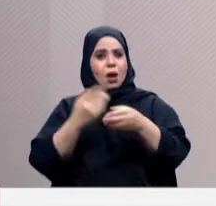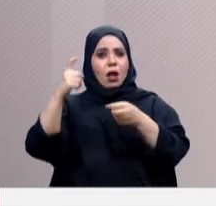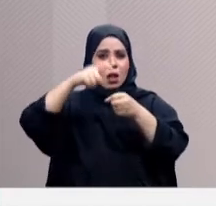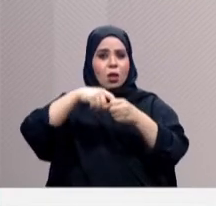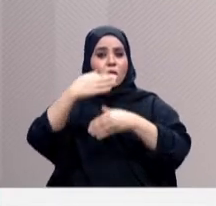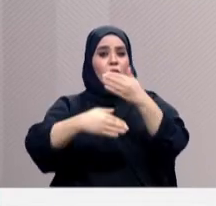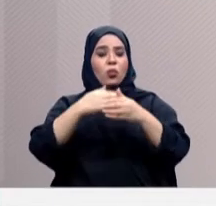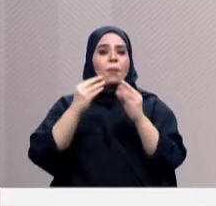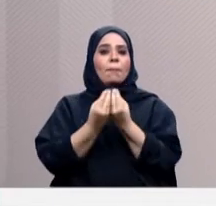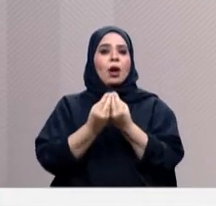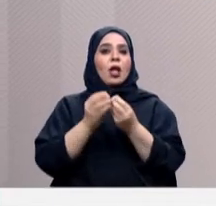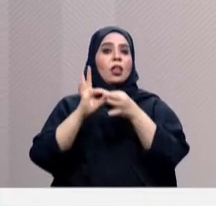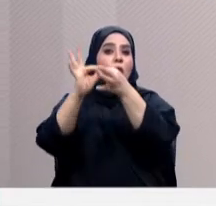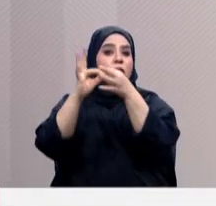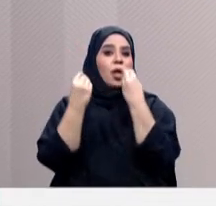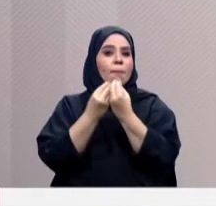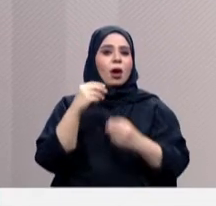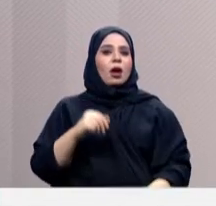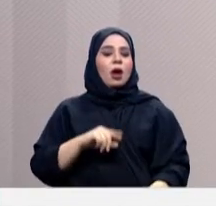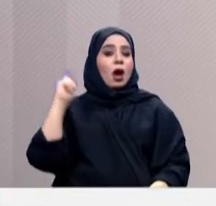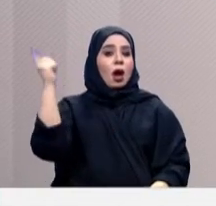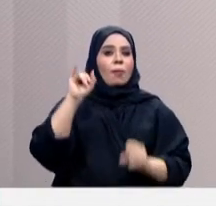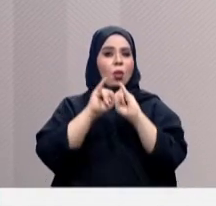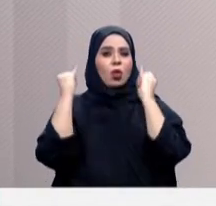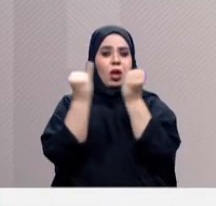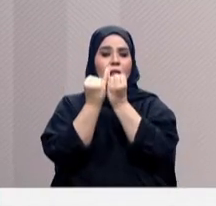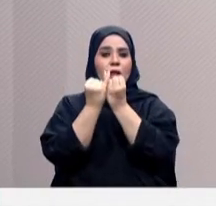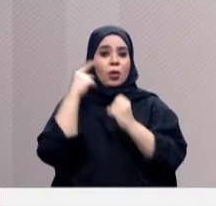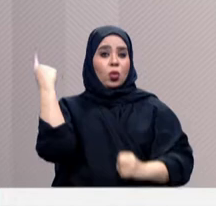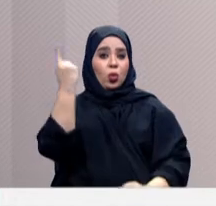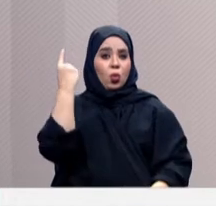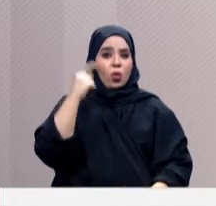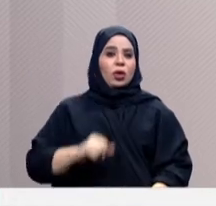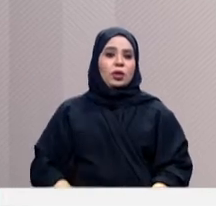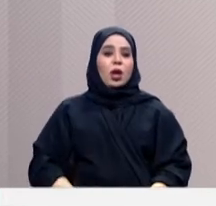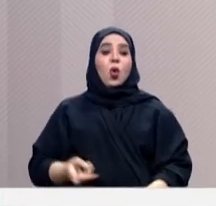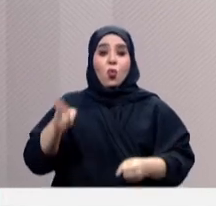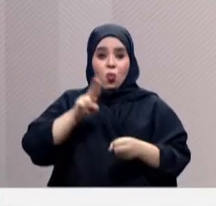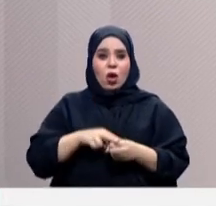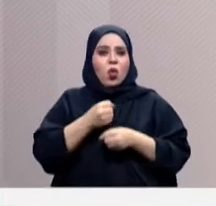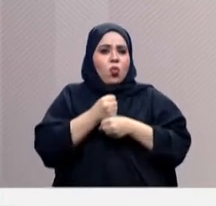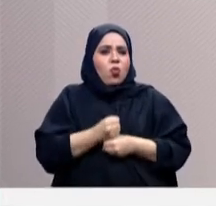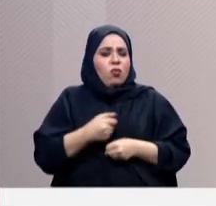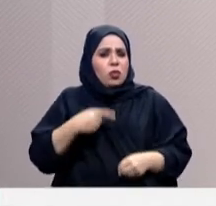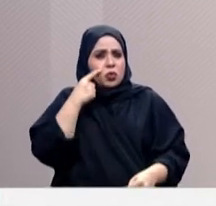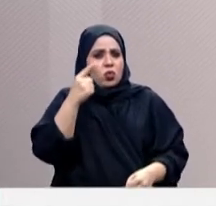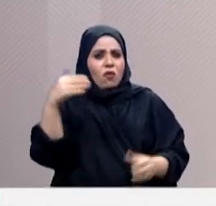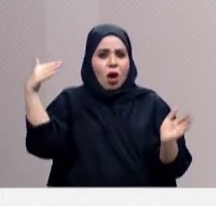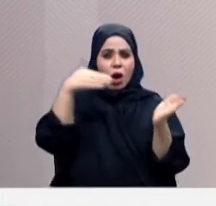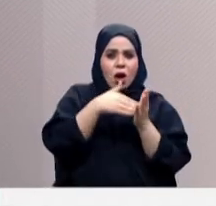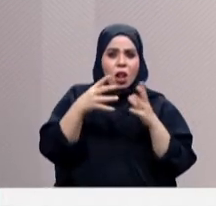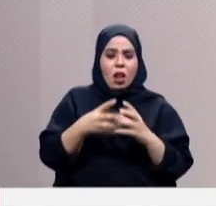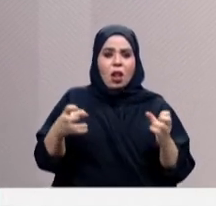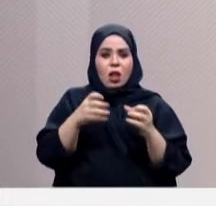كافة المنظمات على الصعيدين الإقليمي والدولي، وذلك للوقوف على آخر المستجدات الخاصة بها